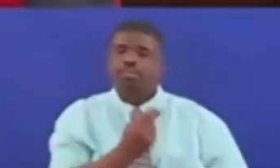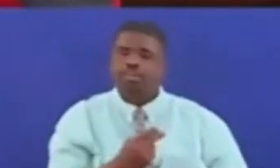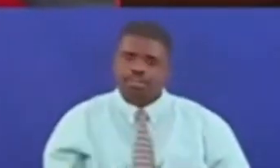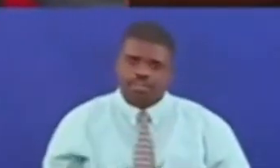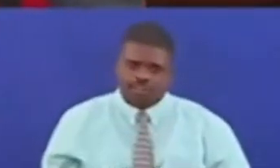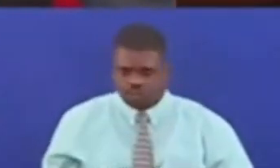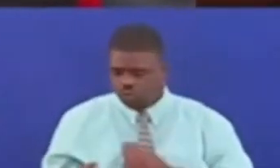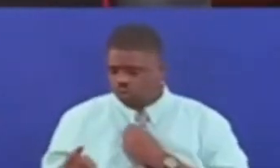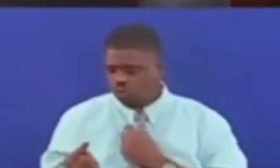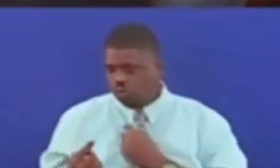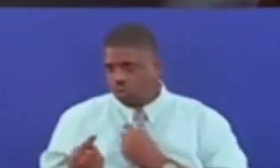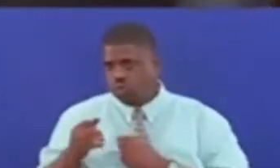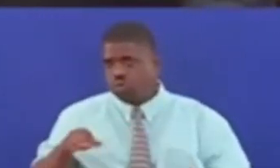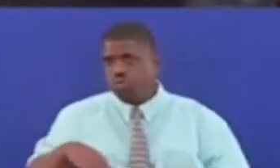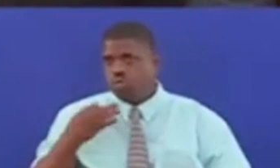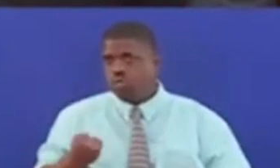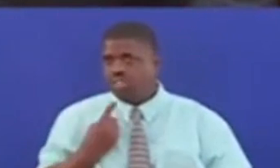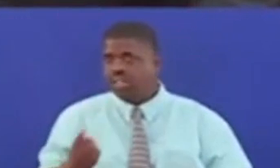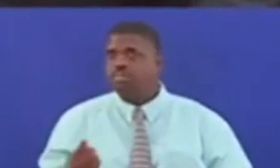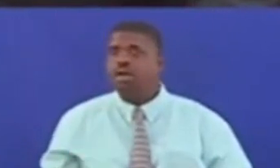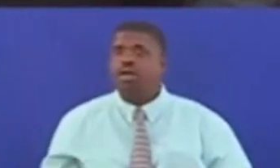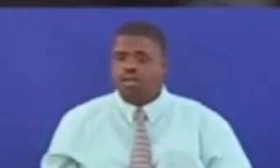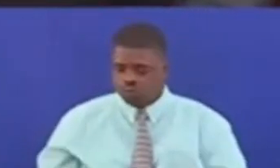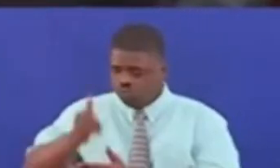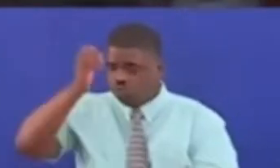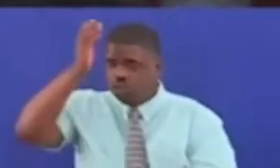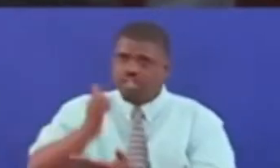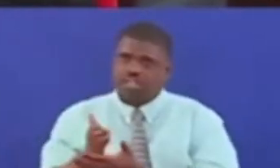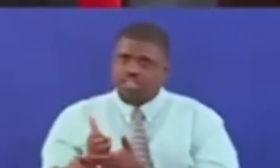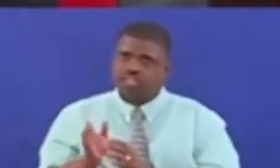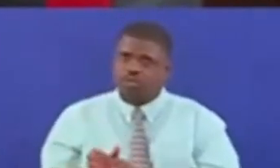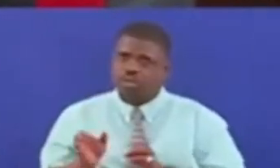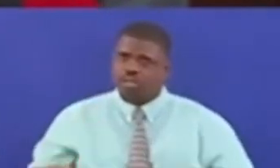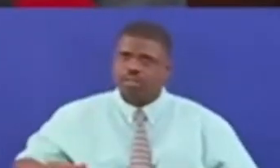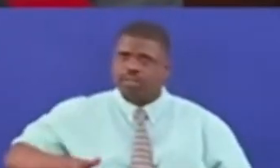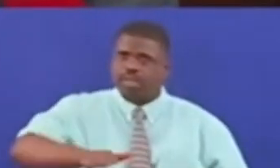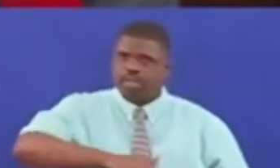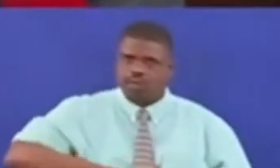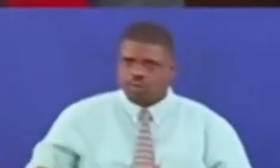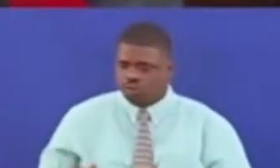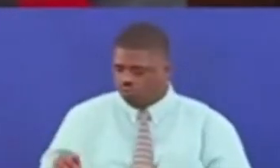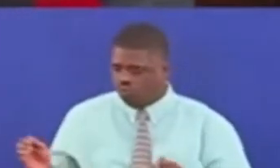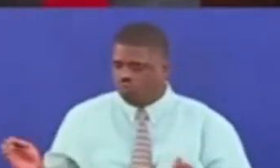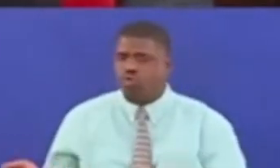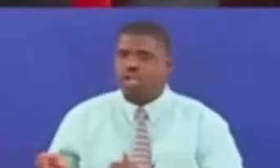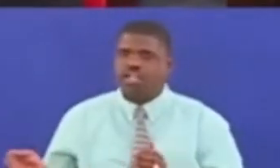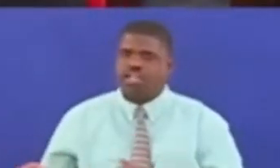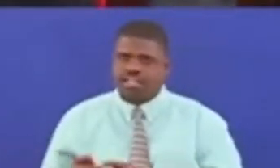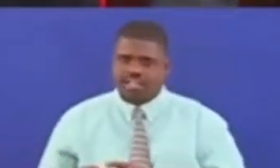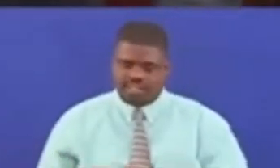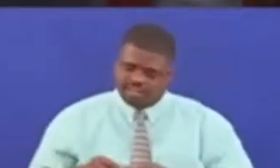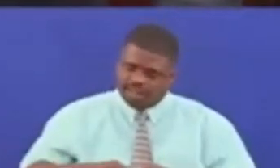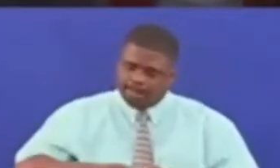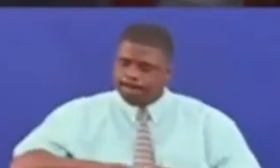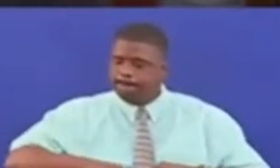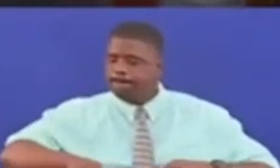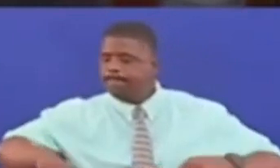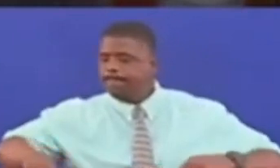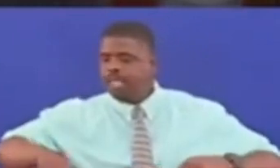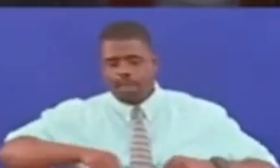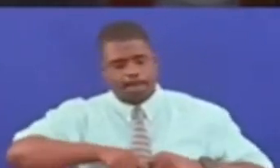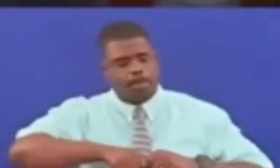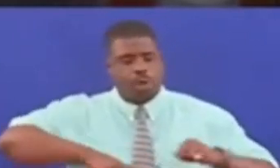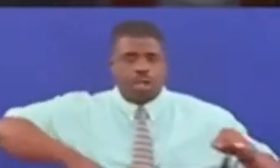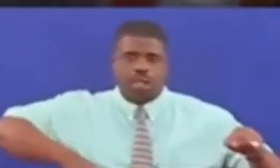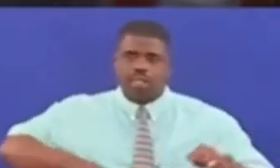commitment kwamba kuhakikisha tunatenga maeneo ya ufugaji yapimwe, na